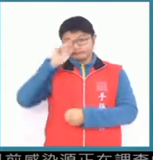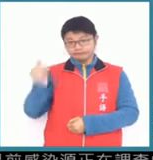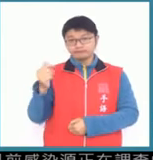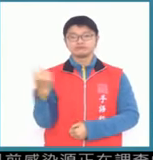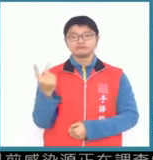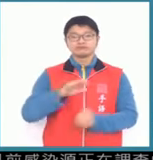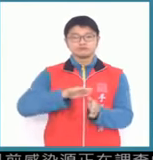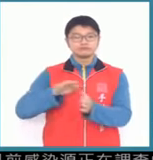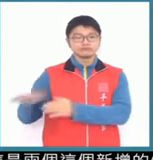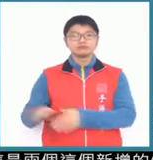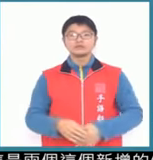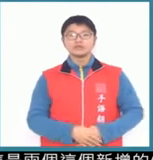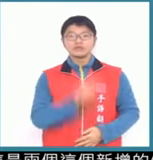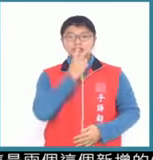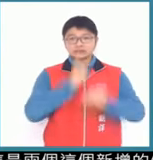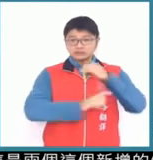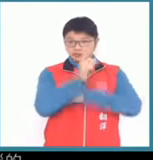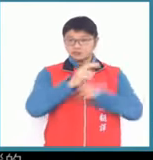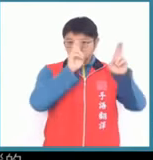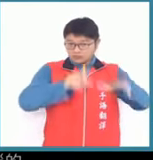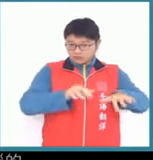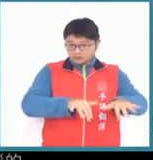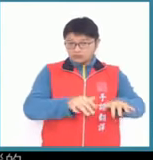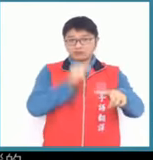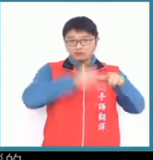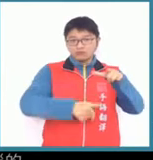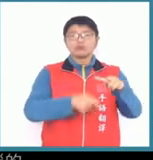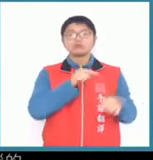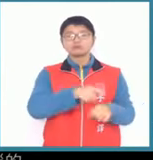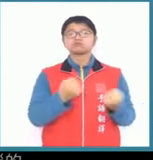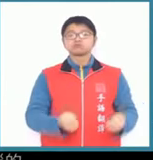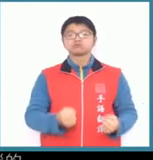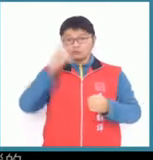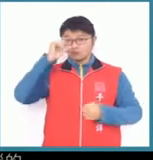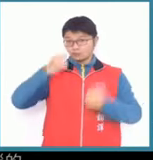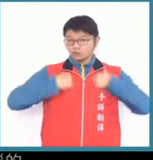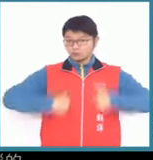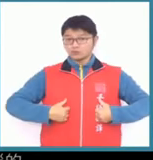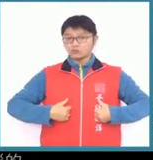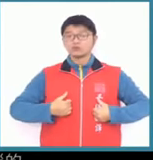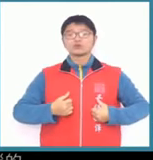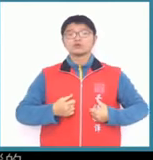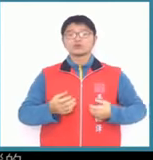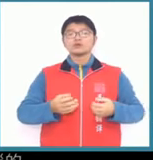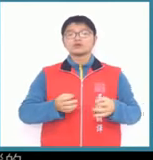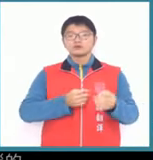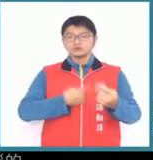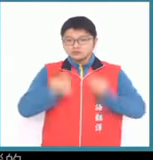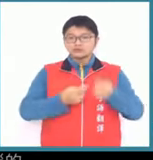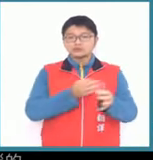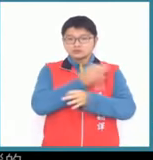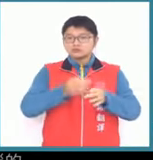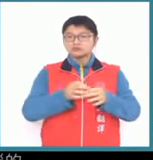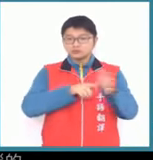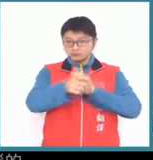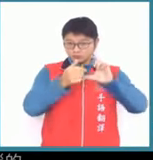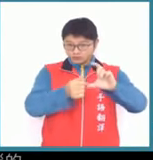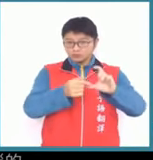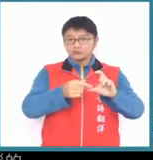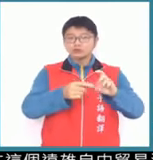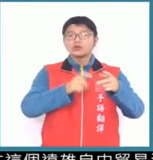亚旭电脑的位在这个远雄自由贸易港区内的这个工厂，